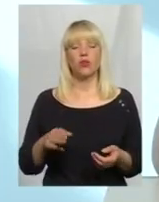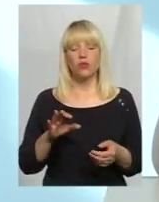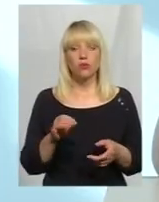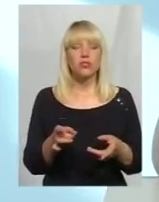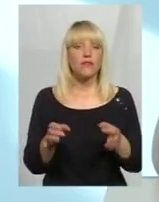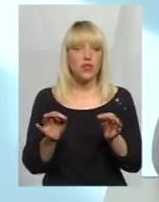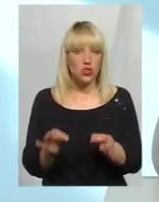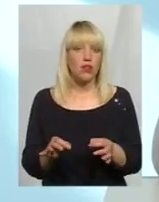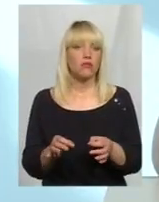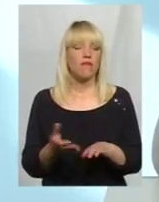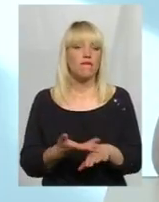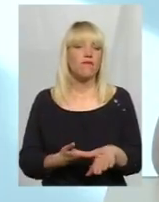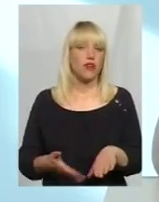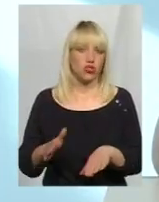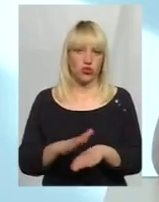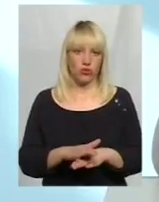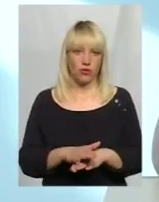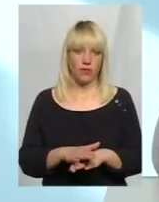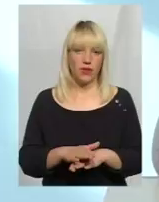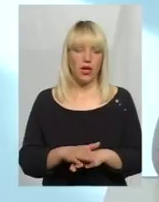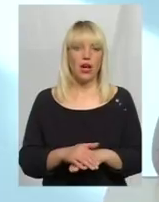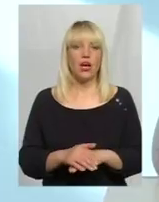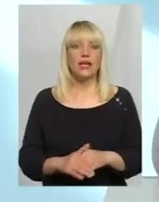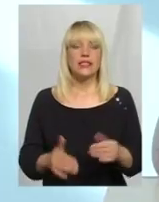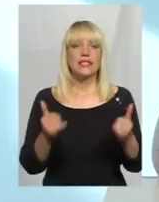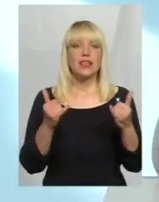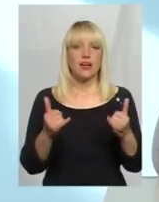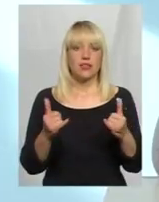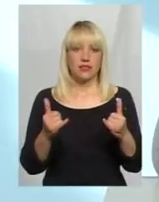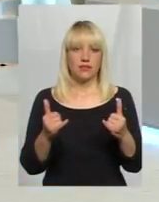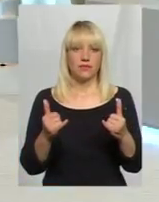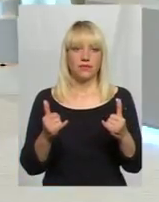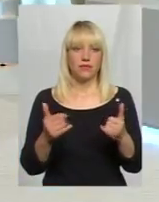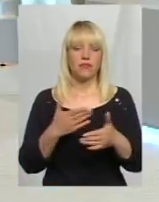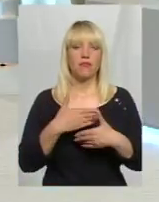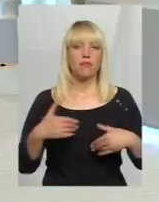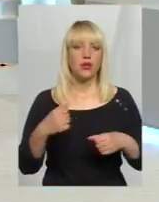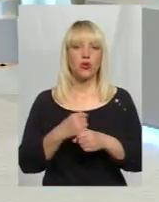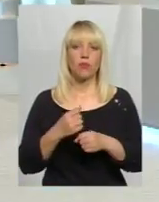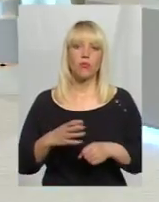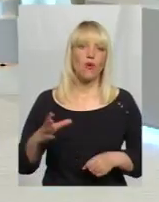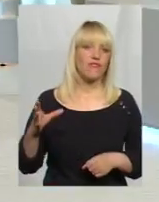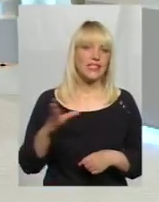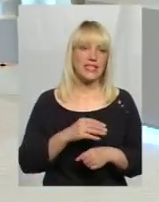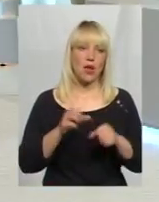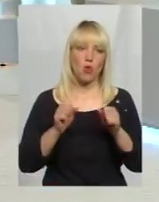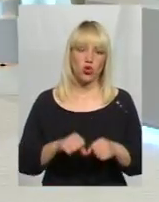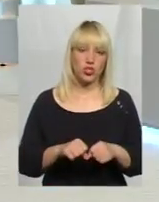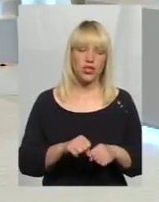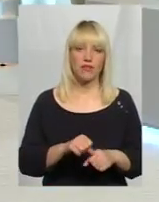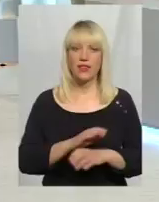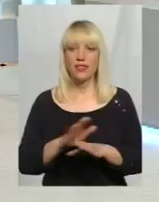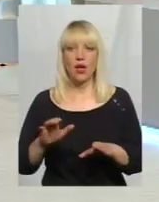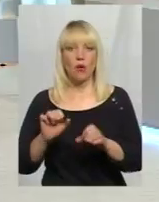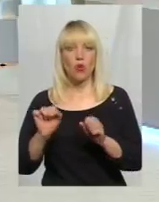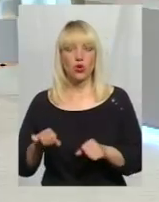що дуже важко, надзвичайно важко. Зараз ми робимо все можливе і неможливе